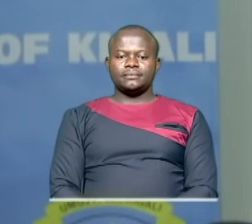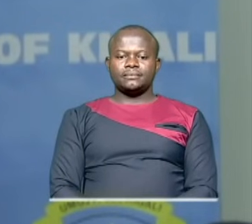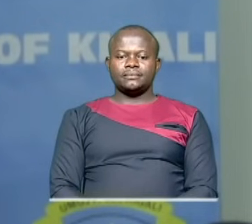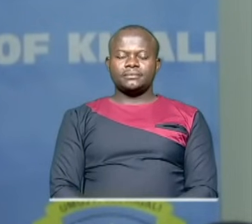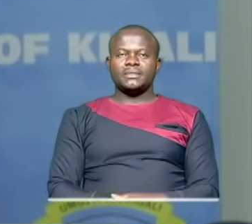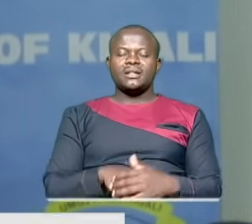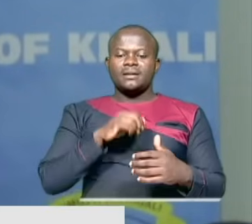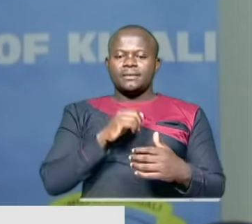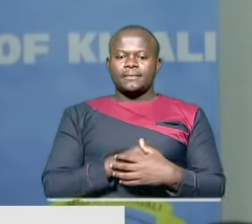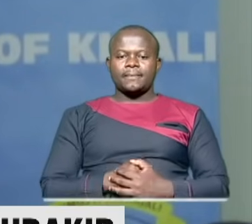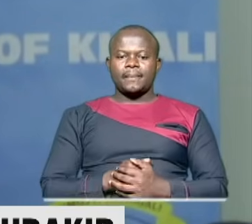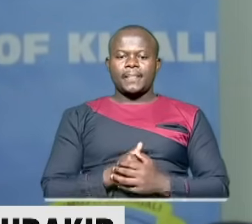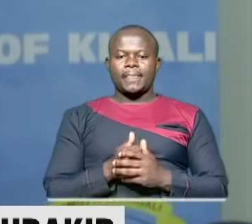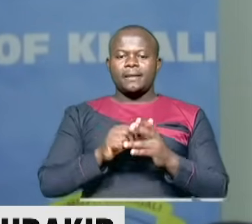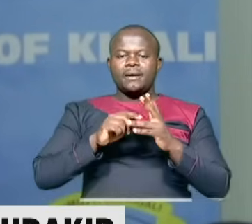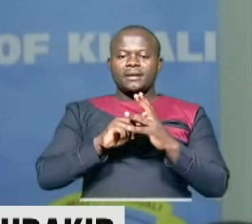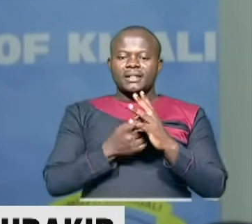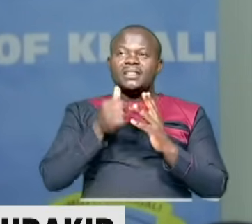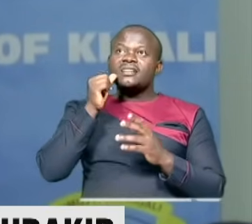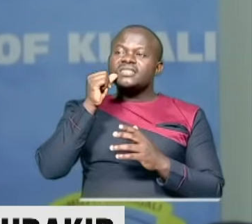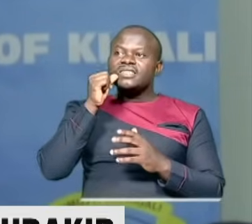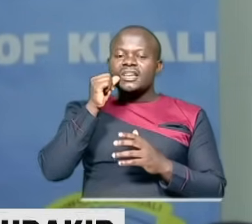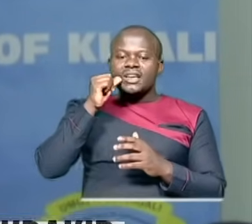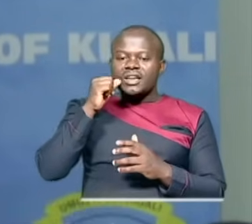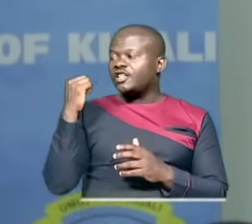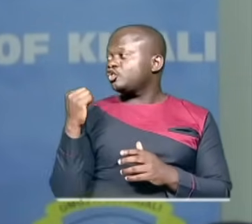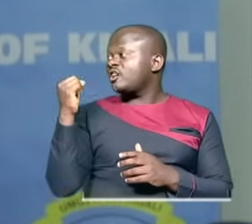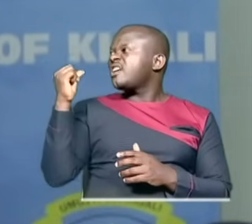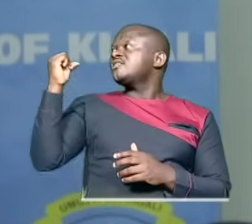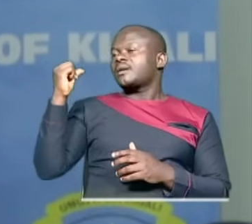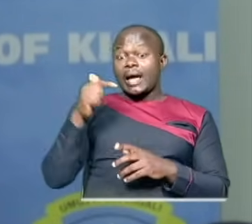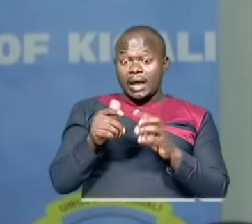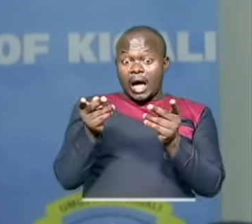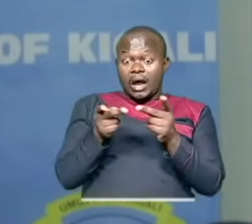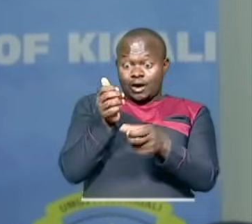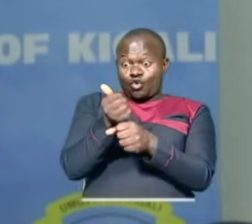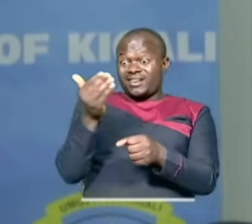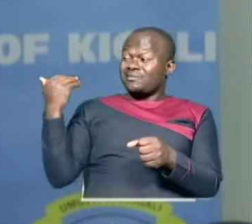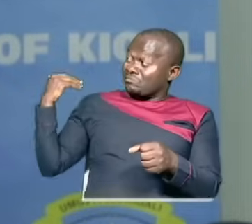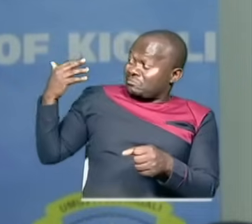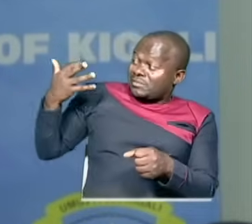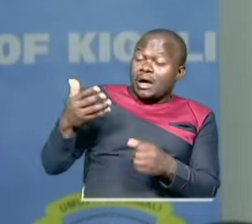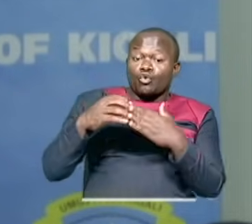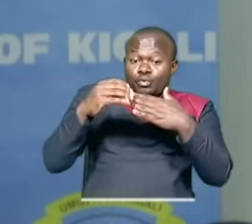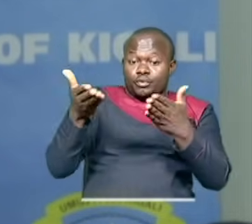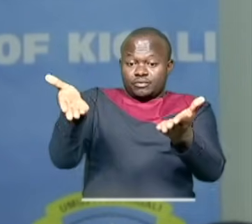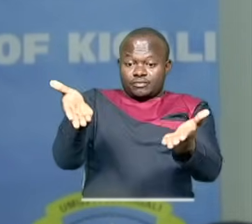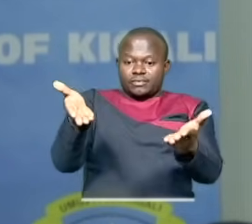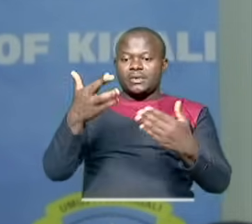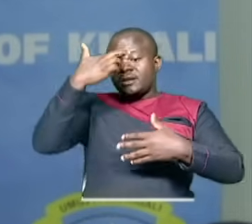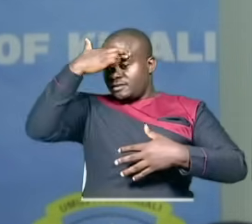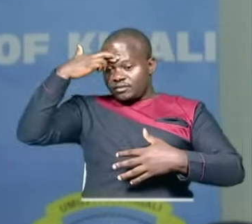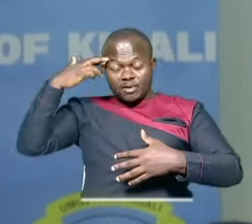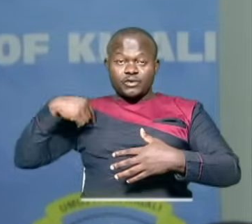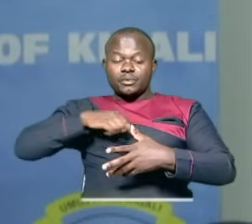Yatangiye ejo bundi kandi ahantu akorera hari ubuyobozi burahari. Ni naho ibintu bigorera, ni naho mpamvu tugiye